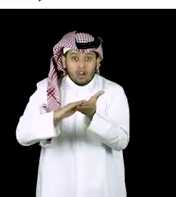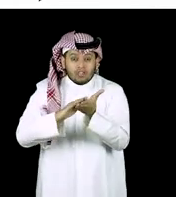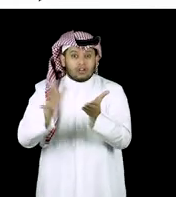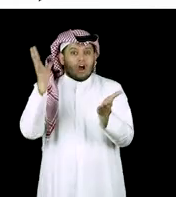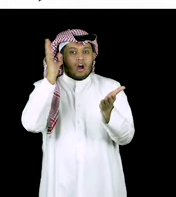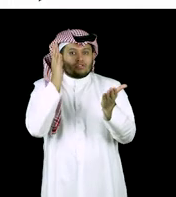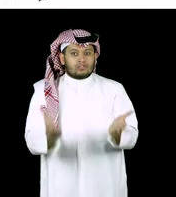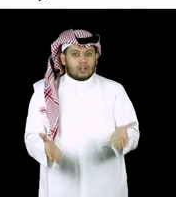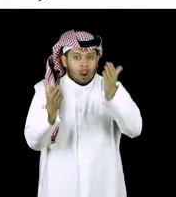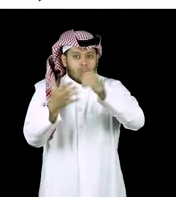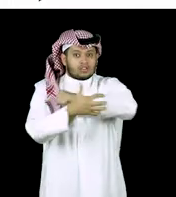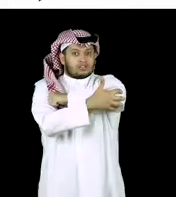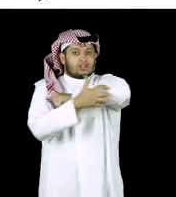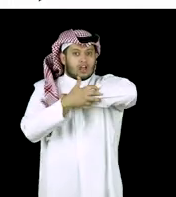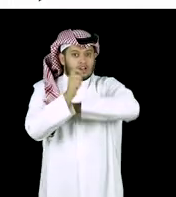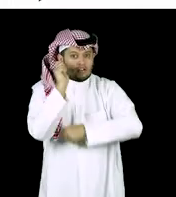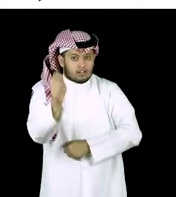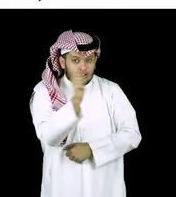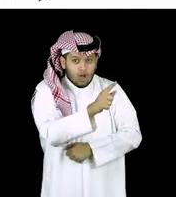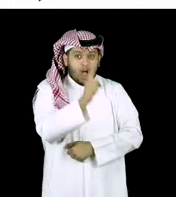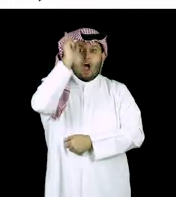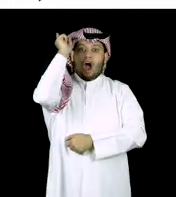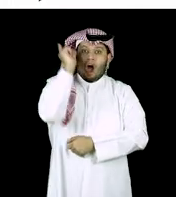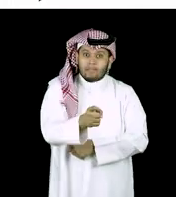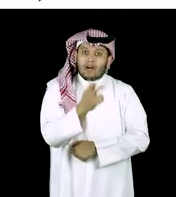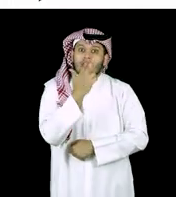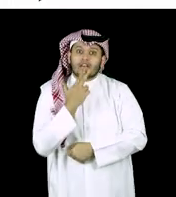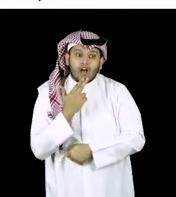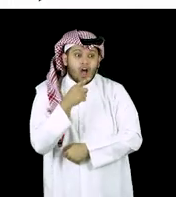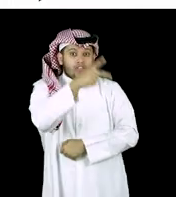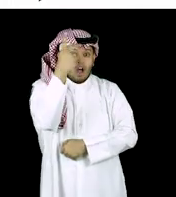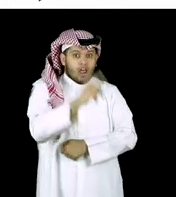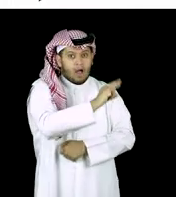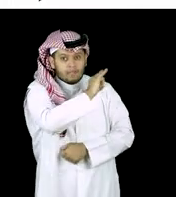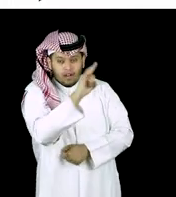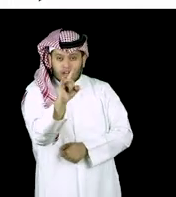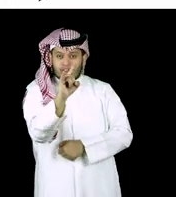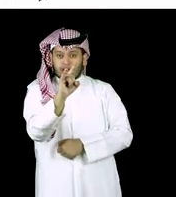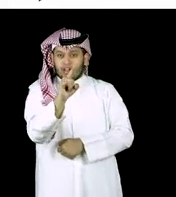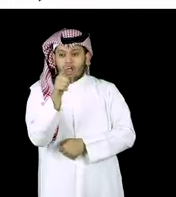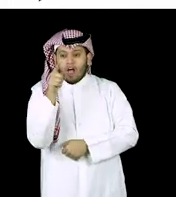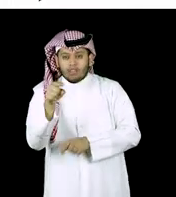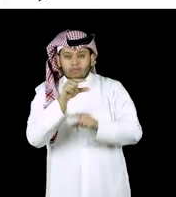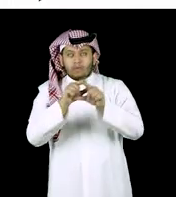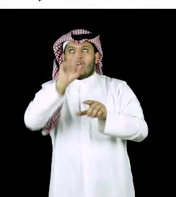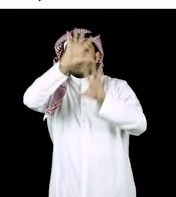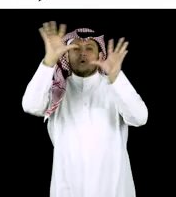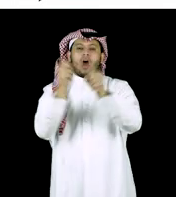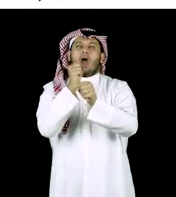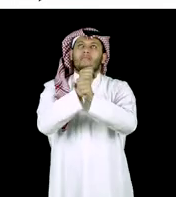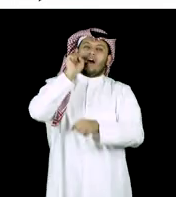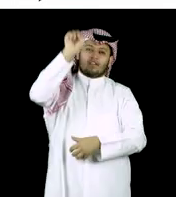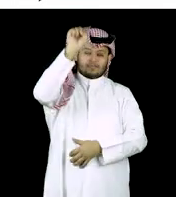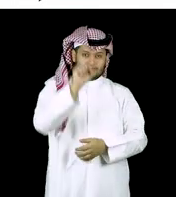الصلاة وآتوا الزكاة وأمروا بالمعروف ونهوا عن المنكر ولله عاقبة الأمور.